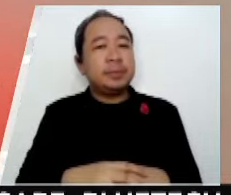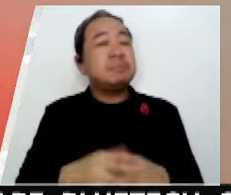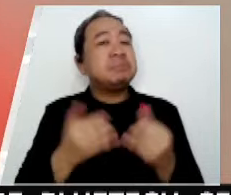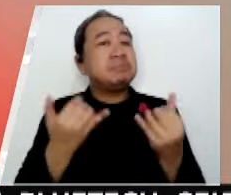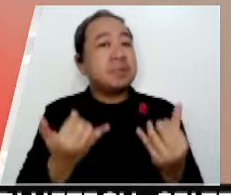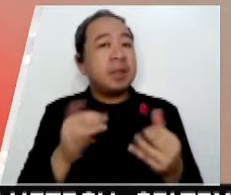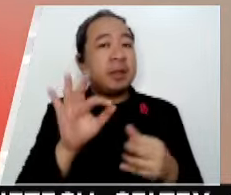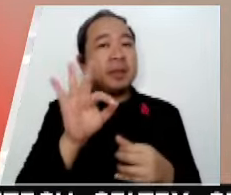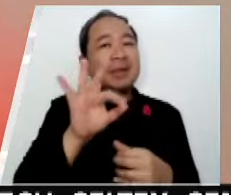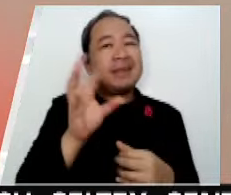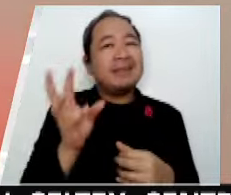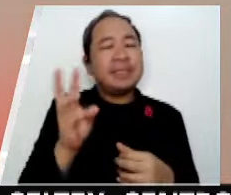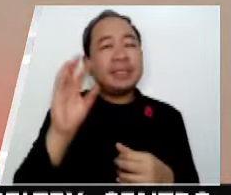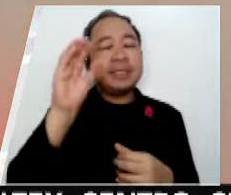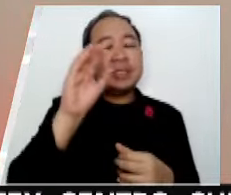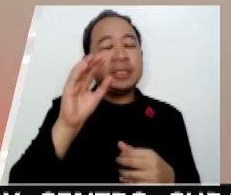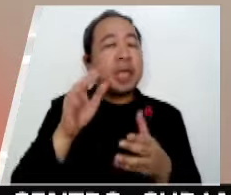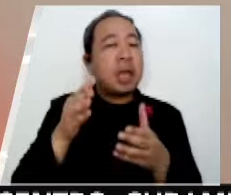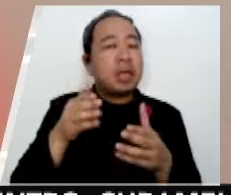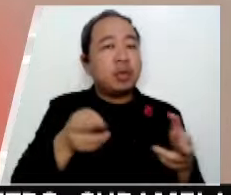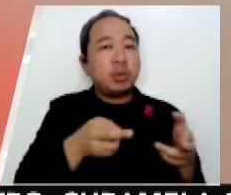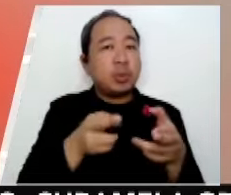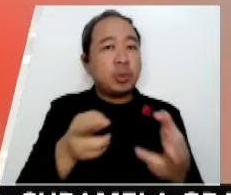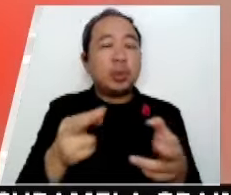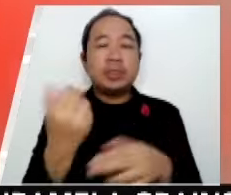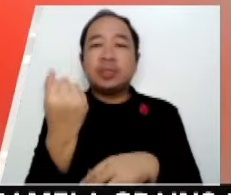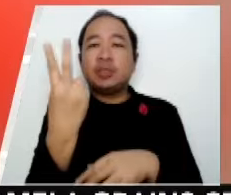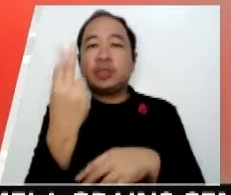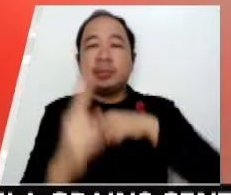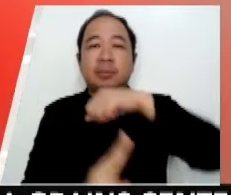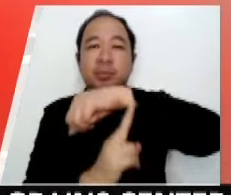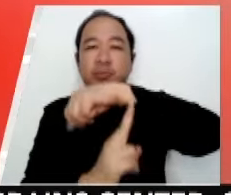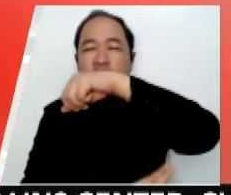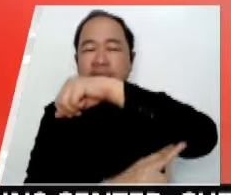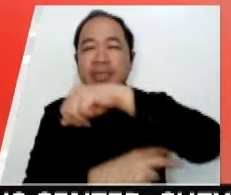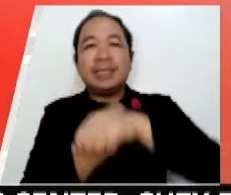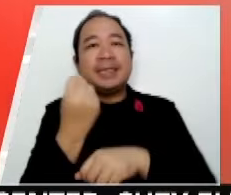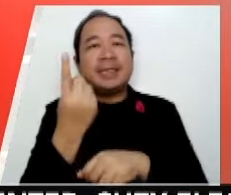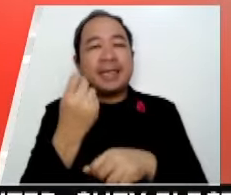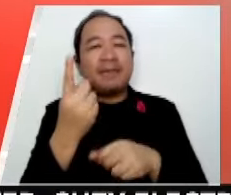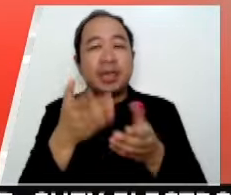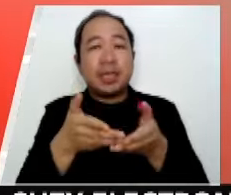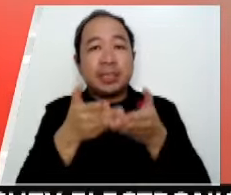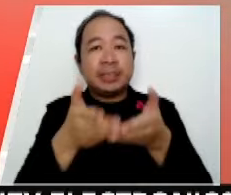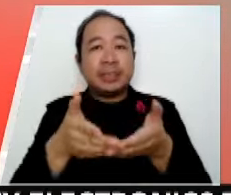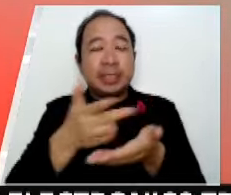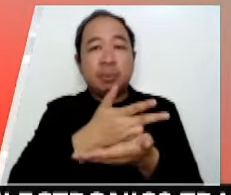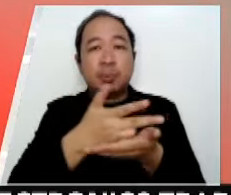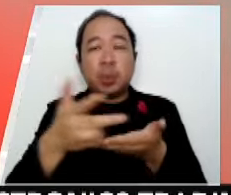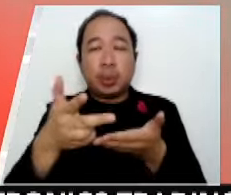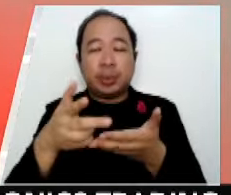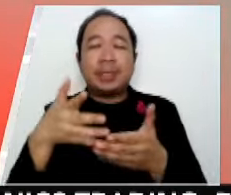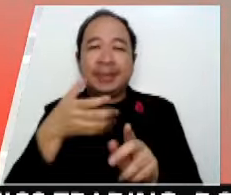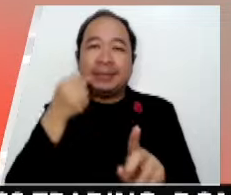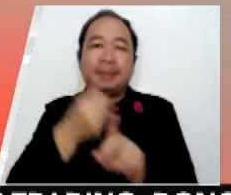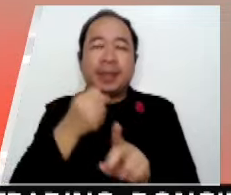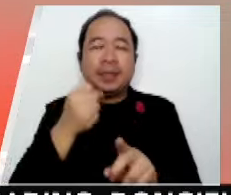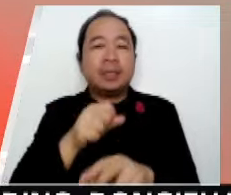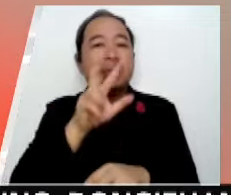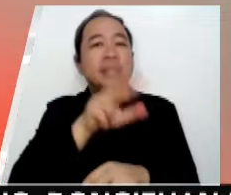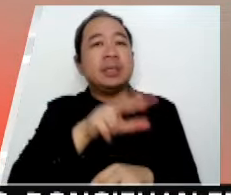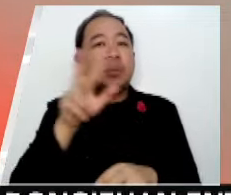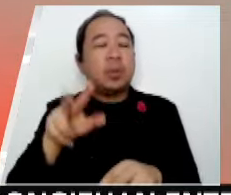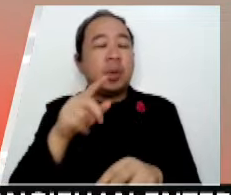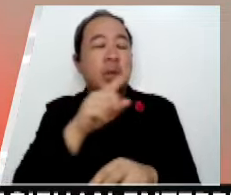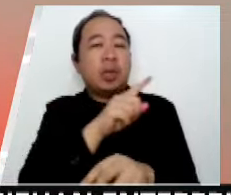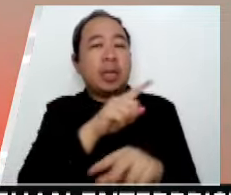roads, 13 bridges, 11 seaports ang apektado. May 33 power interruption, 3 water